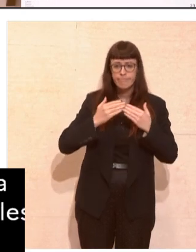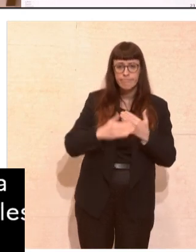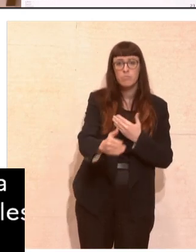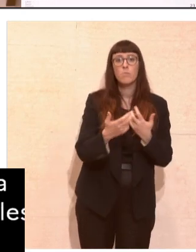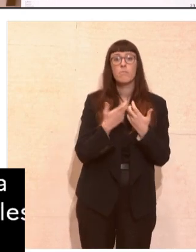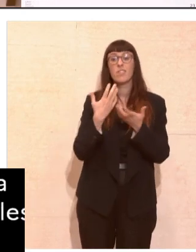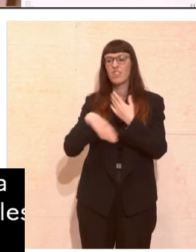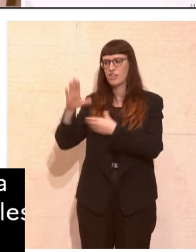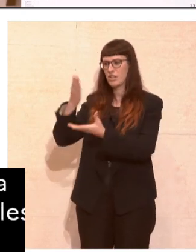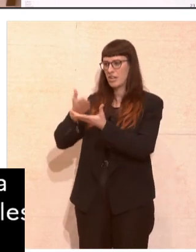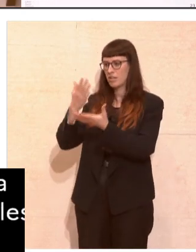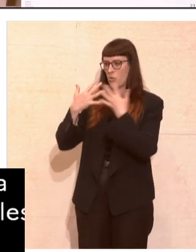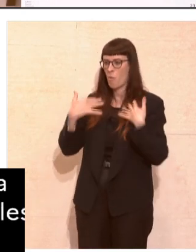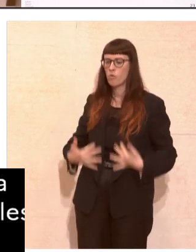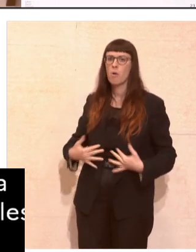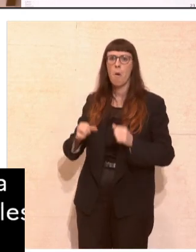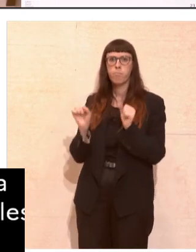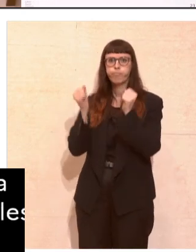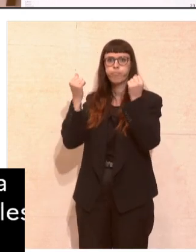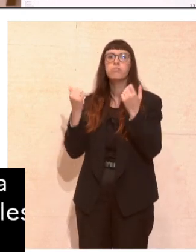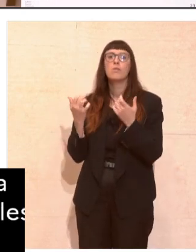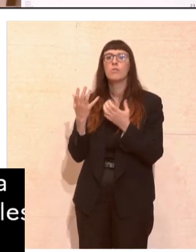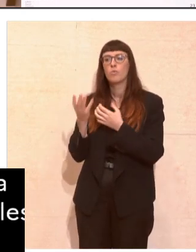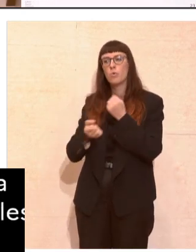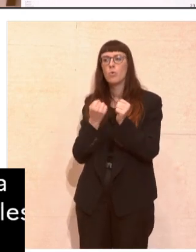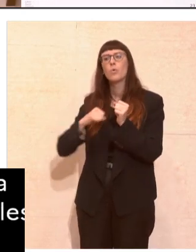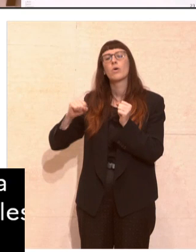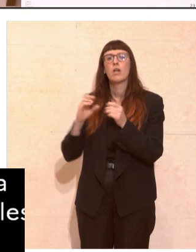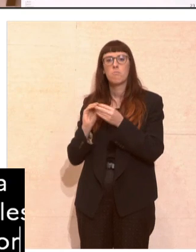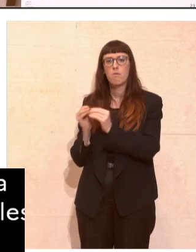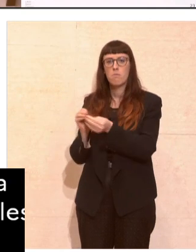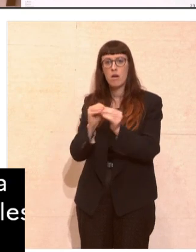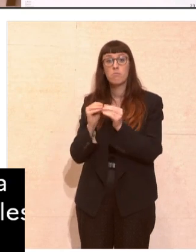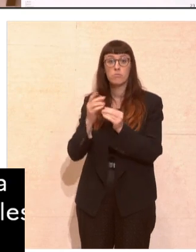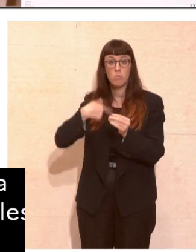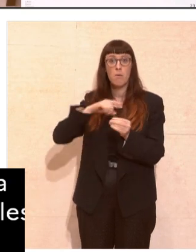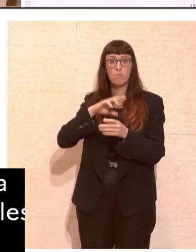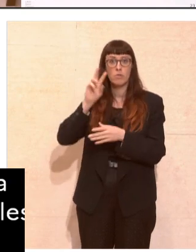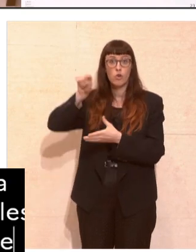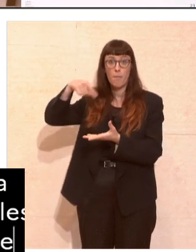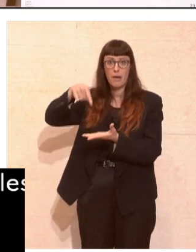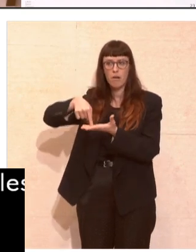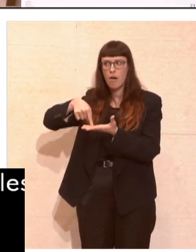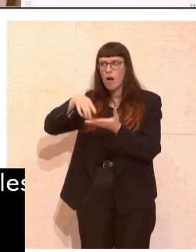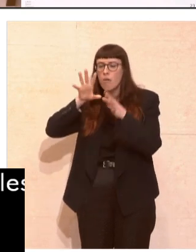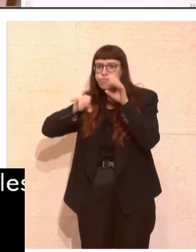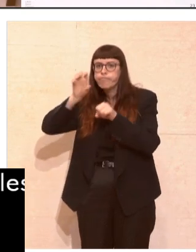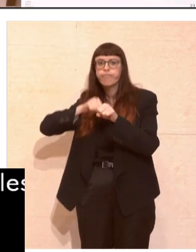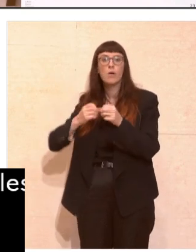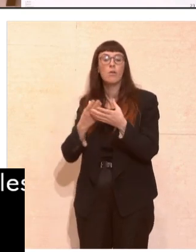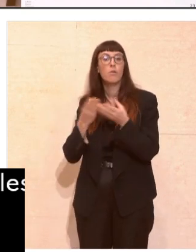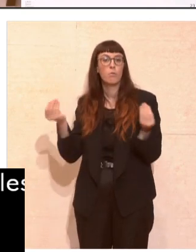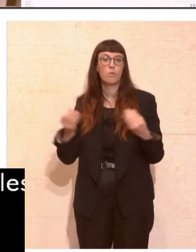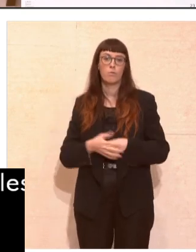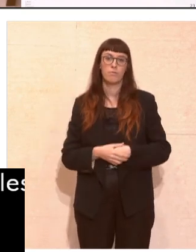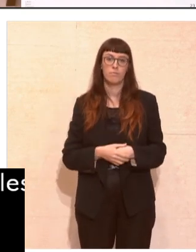de troubles de comportement. En tout cas, au Québec, c'est très, très, très quand même en vogue. Et on fait beaucoup d'adaptations